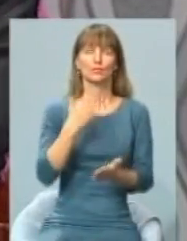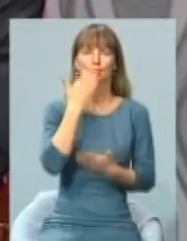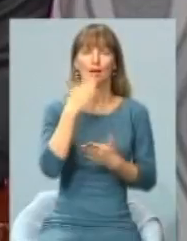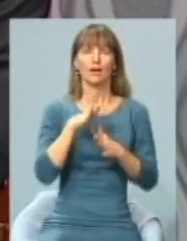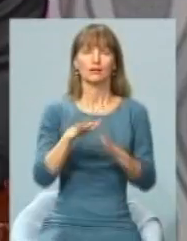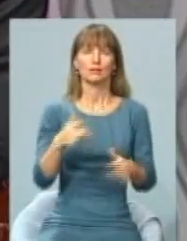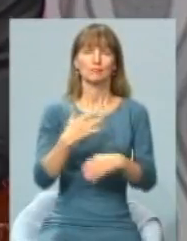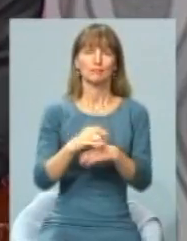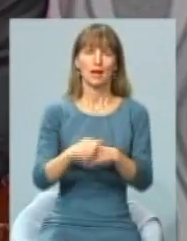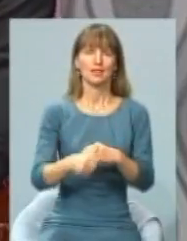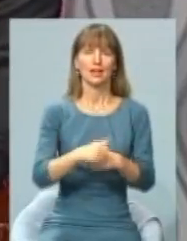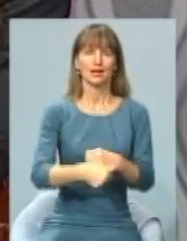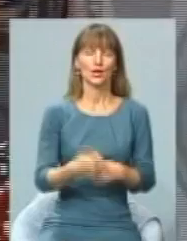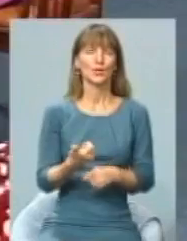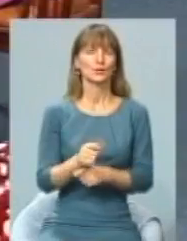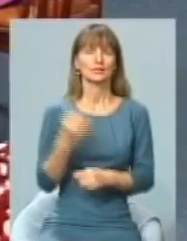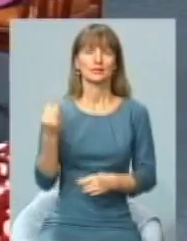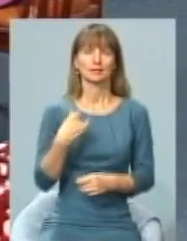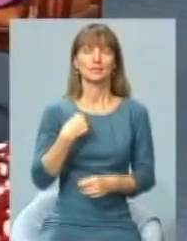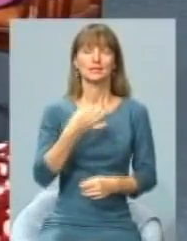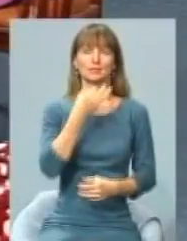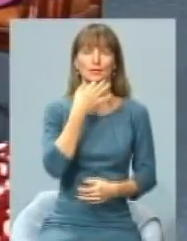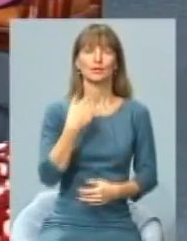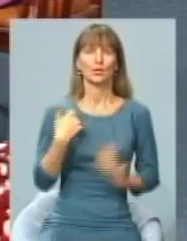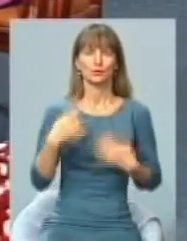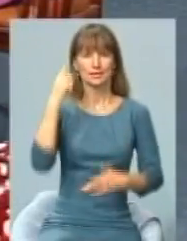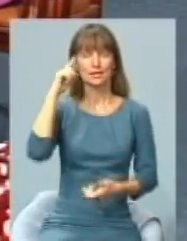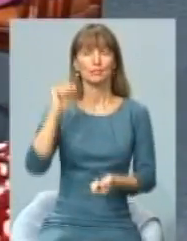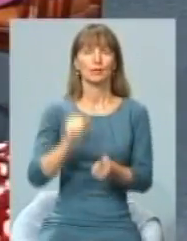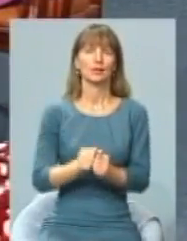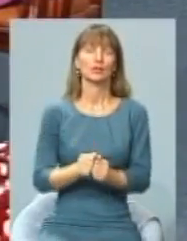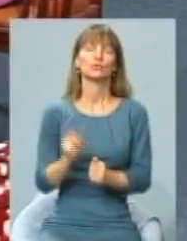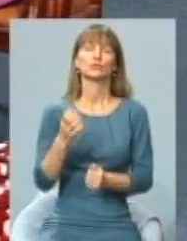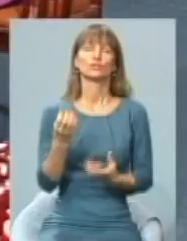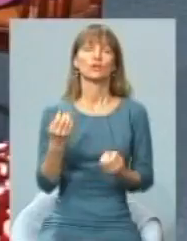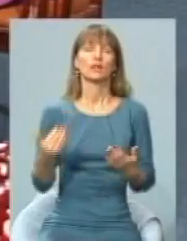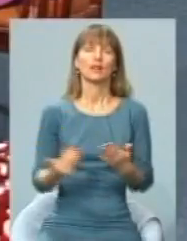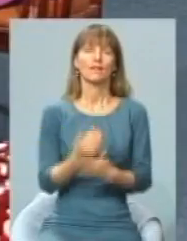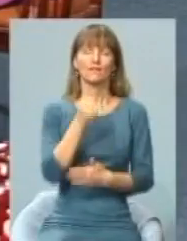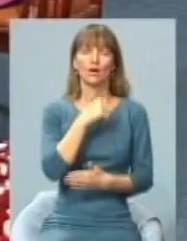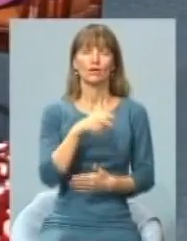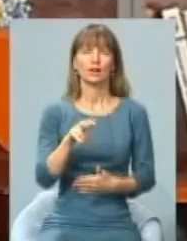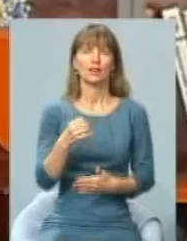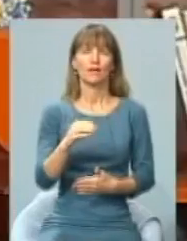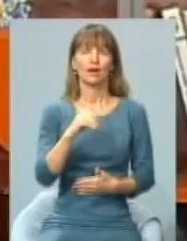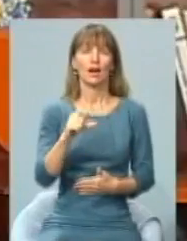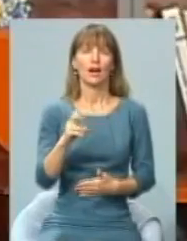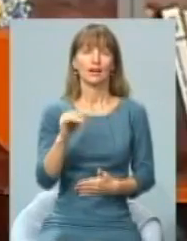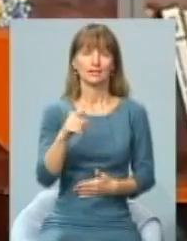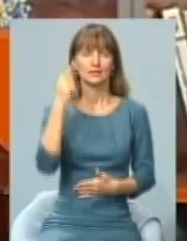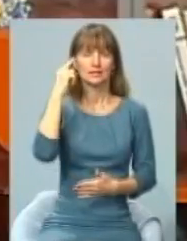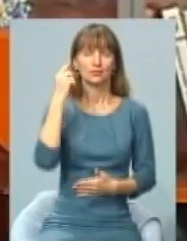пахнути мандаринами. Дуже таке цікаво, мені сподобалось, я вже запам'ятаю. Ще є які новорічні лайфхаки ти знаєш? А ще